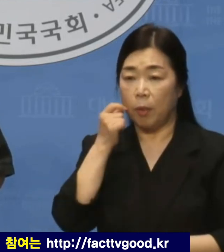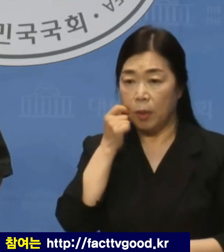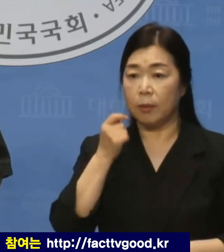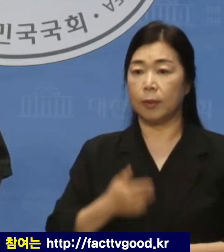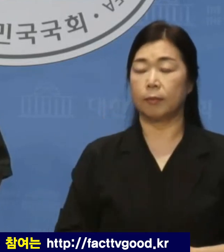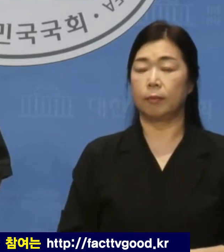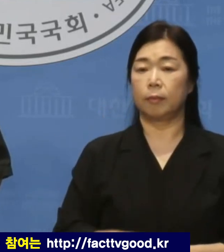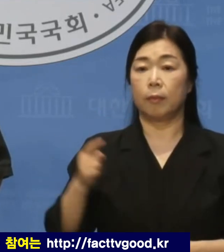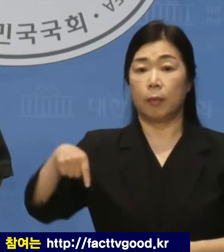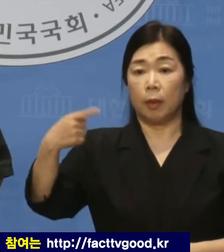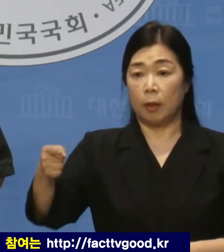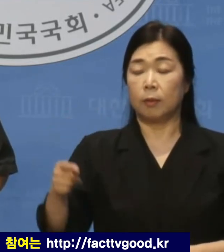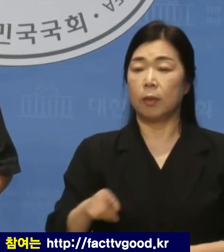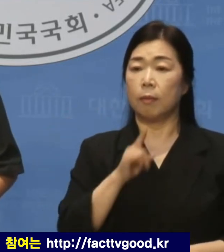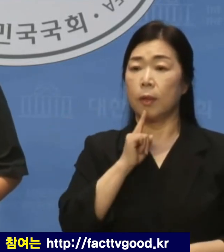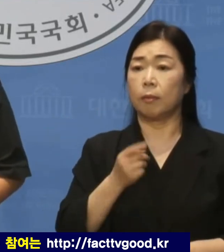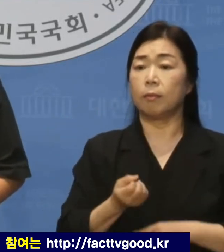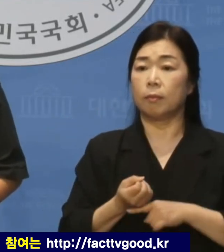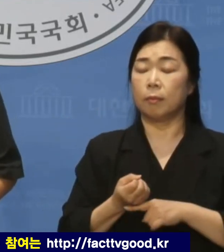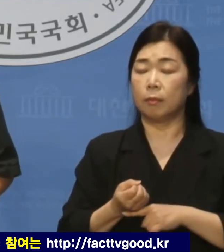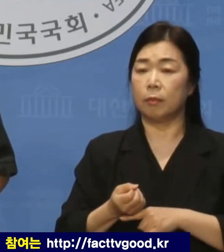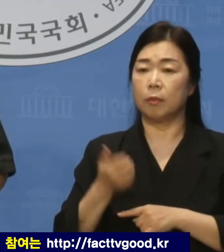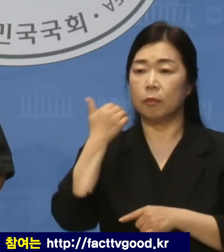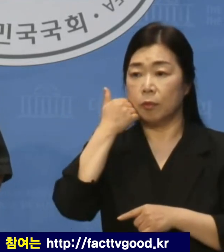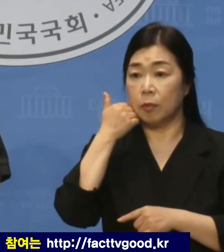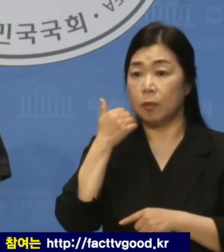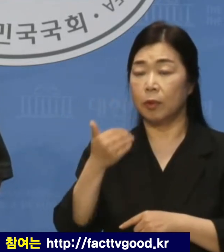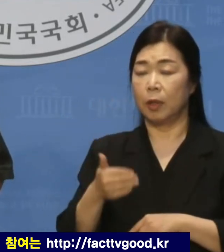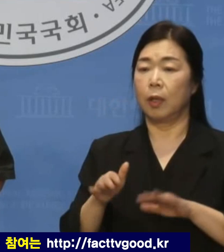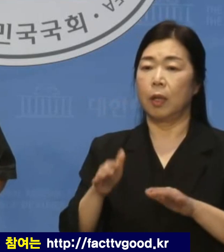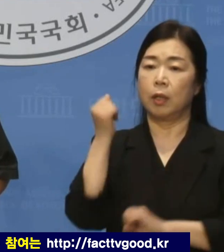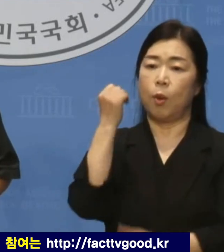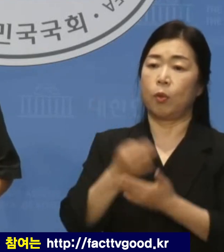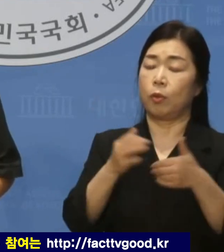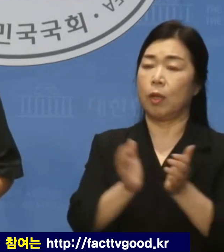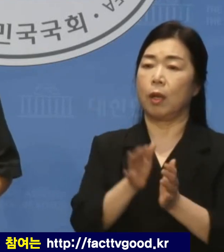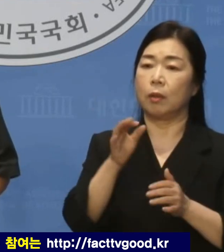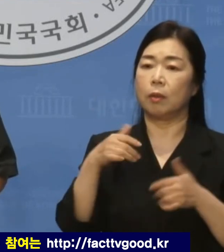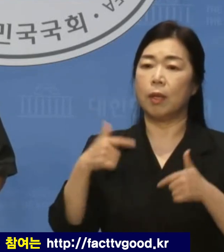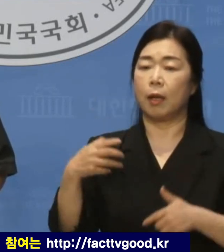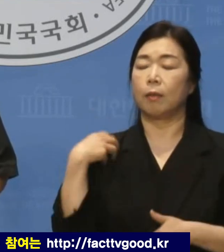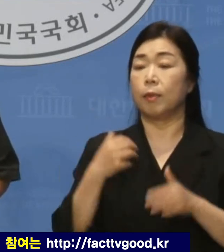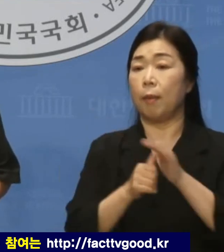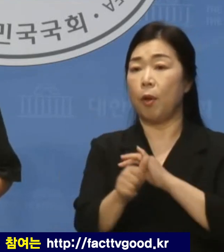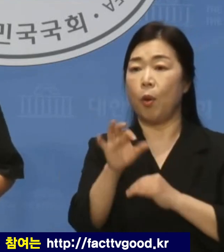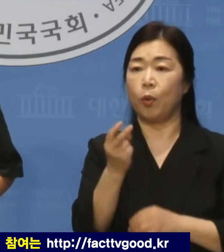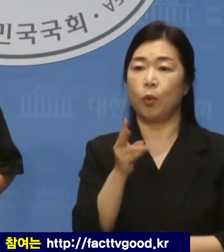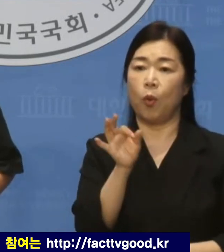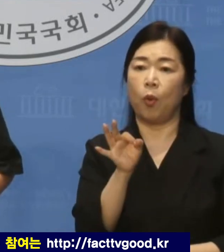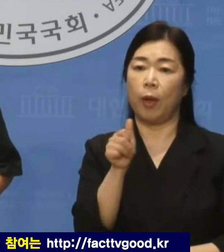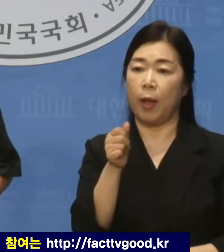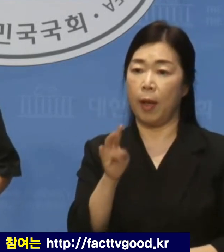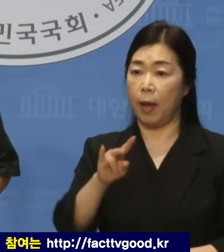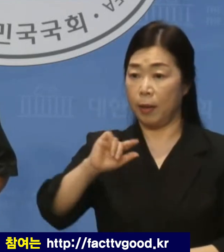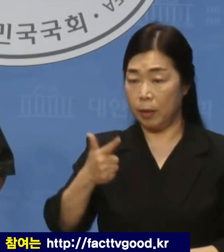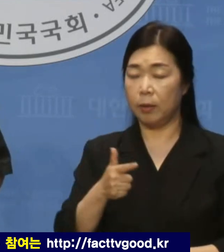못하셨고요. 네, 다음 말씀은 청해 듣도록 하겠습니다. 네, 기본소득당의 상임대표이신 용혜인 의원님 말씀 들어보도록